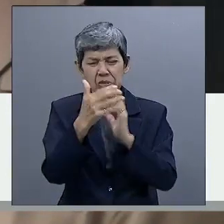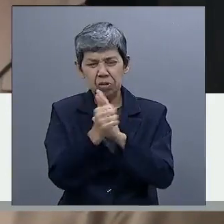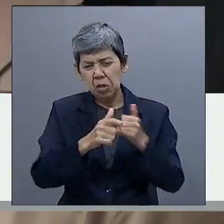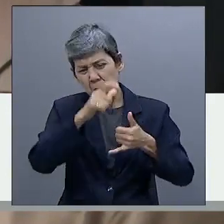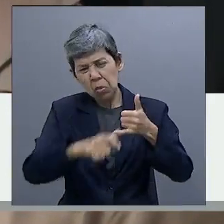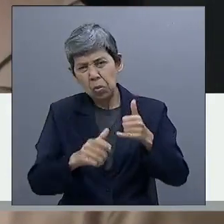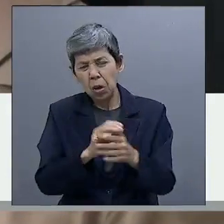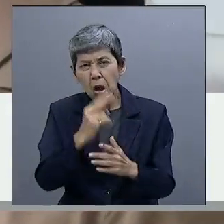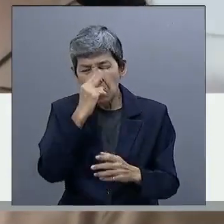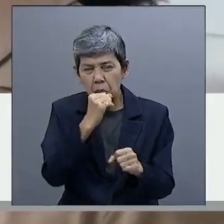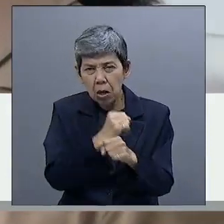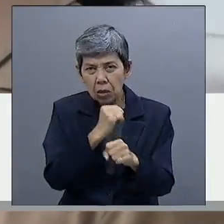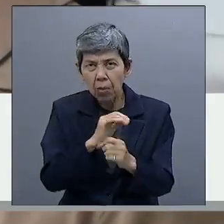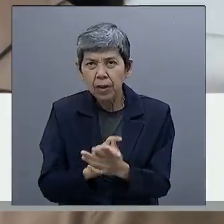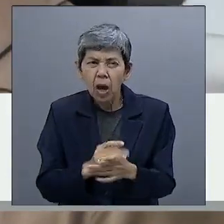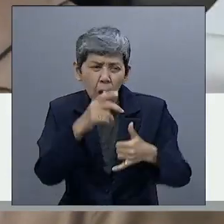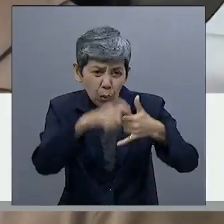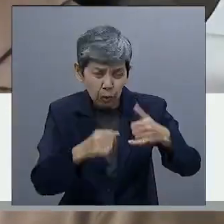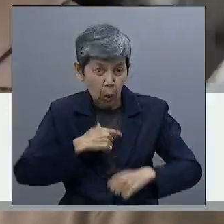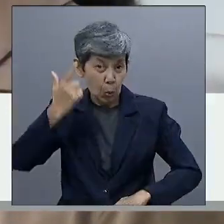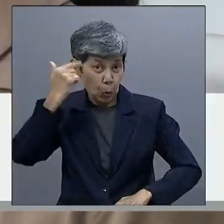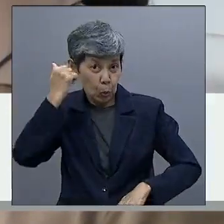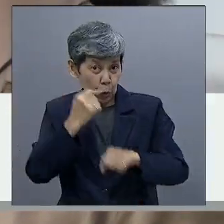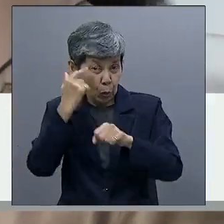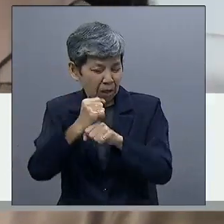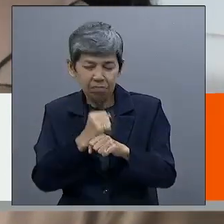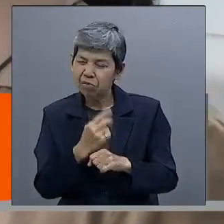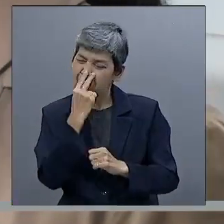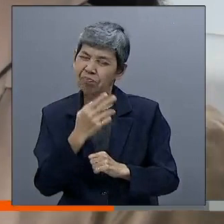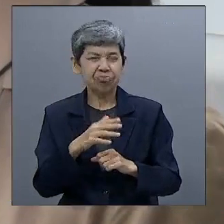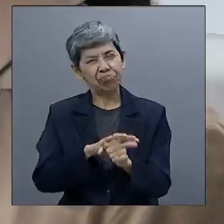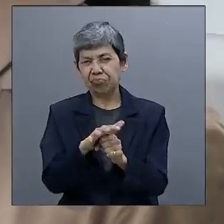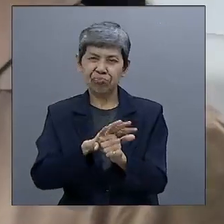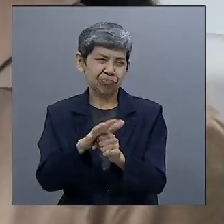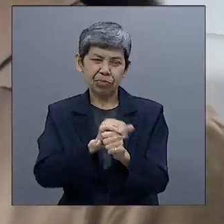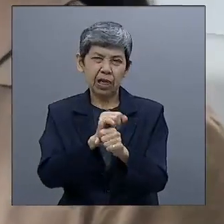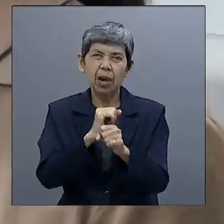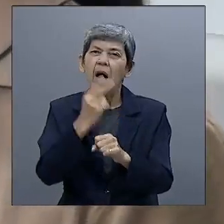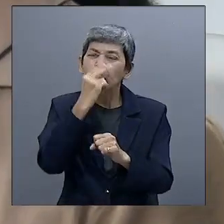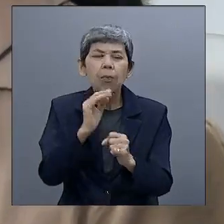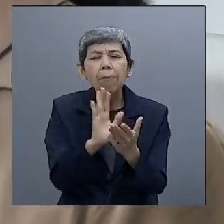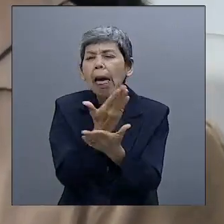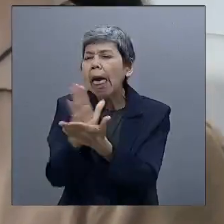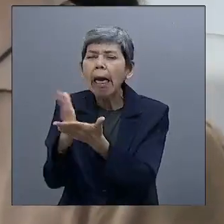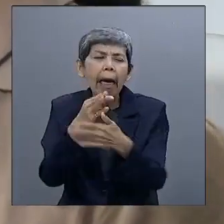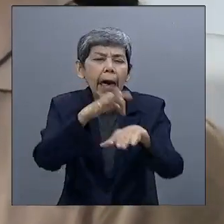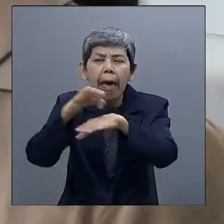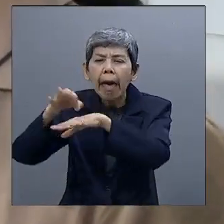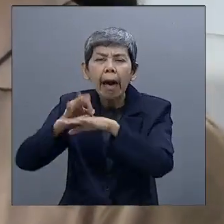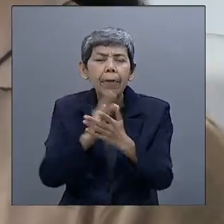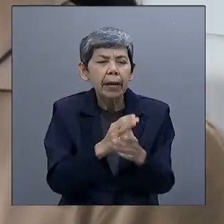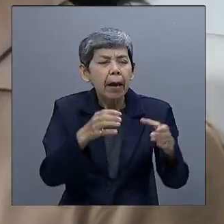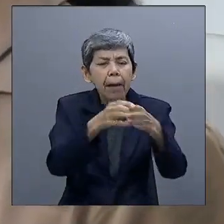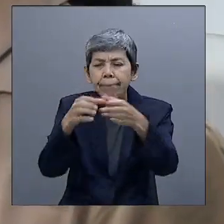นั้นที่แบบเขารู้เรื่องงานนั้นจริงๆอะค่ะมันเหมือนเป็นการแบ่งจากพรรคการ